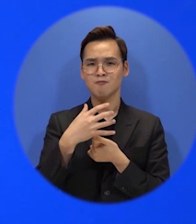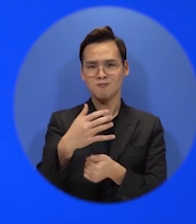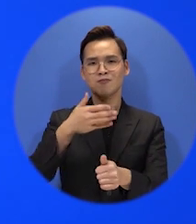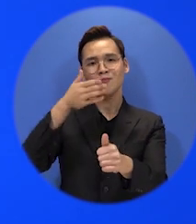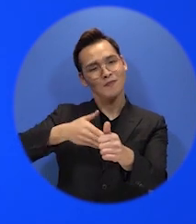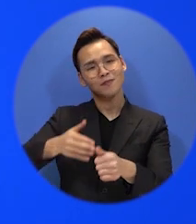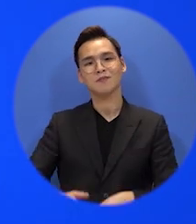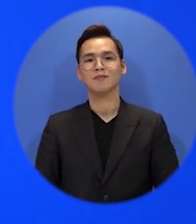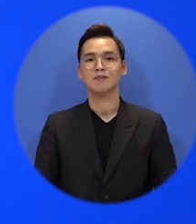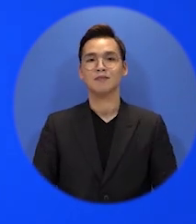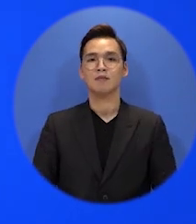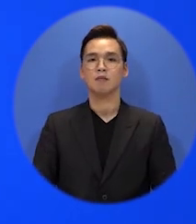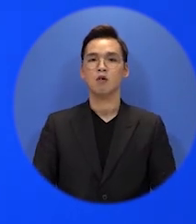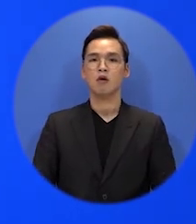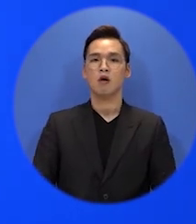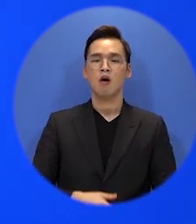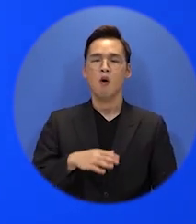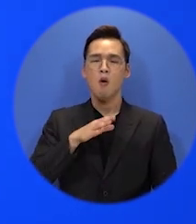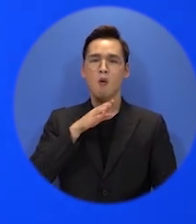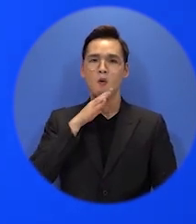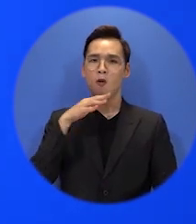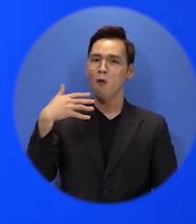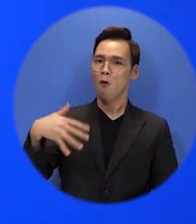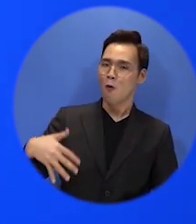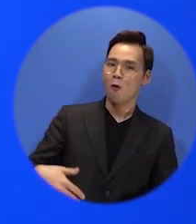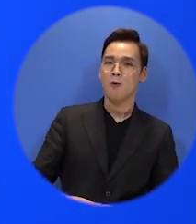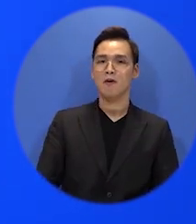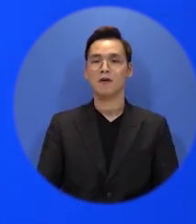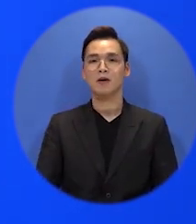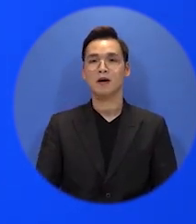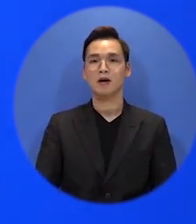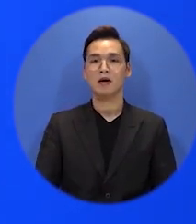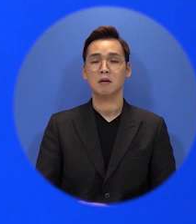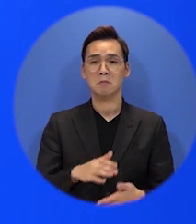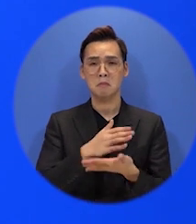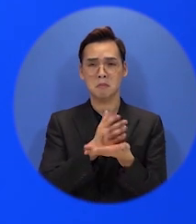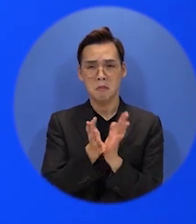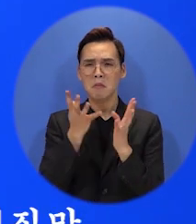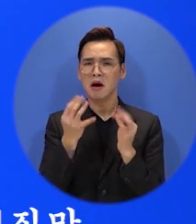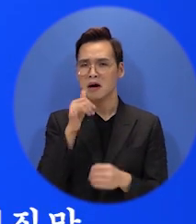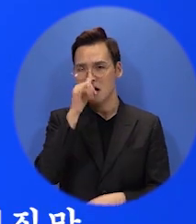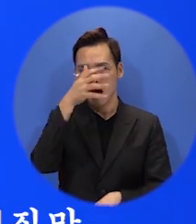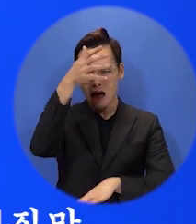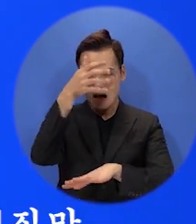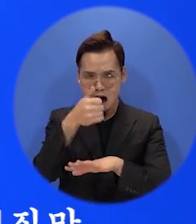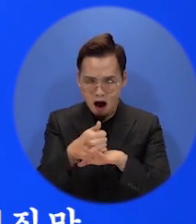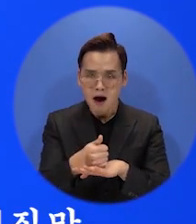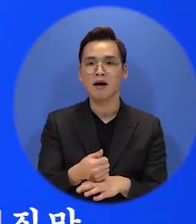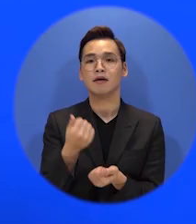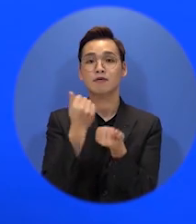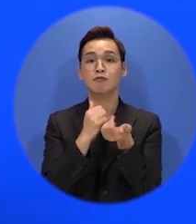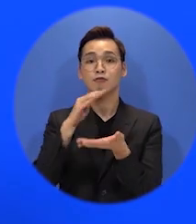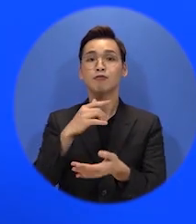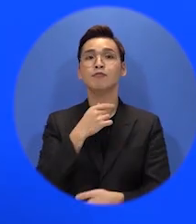보시기 바랍니다. 아, 정말 뭐 대단한 지점 같네요. 네, 그렇습니다. 네. 합정이 뭐 다양하게 많이 있긴 한데요. 마지막으로 제가 강조드리고 싶은